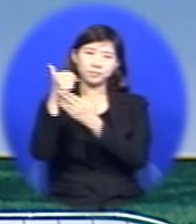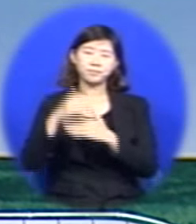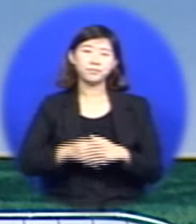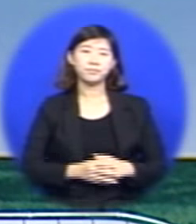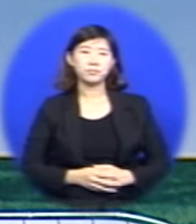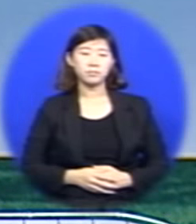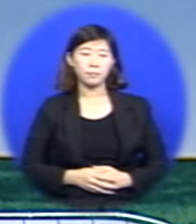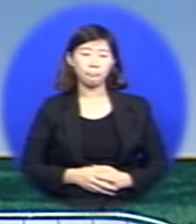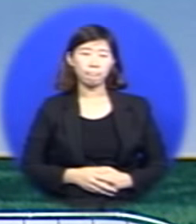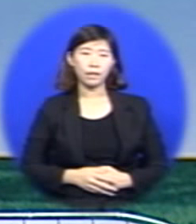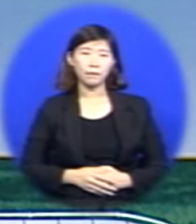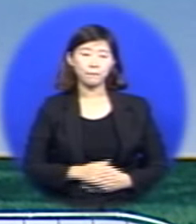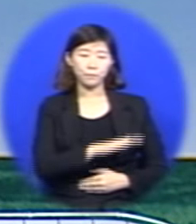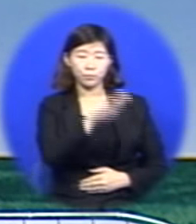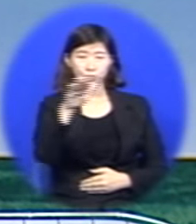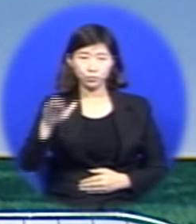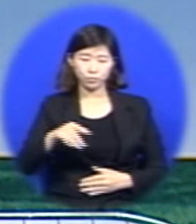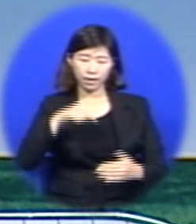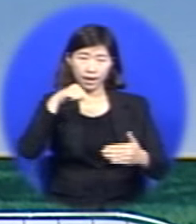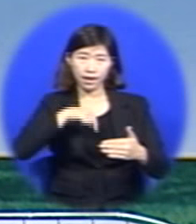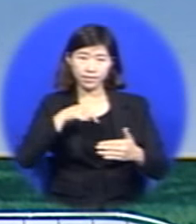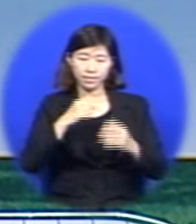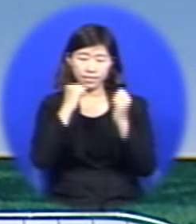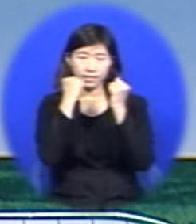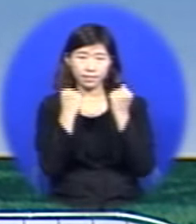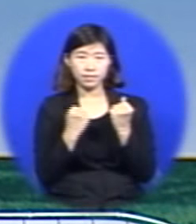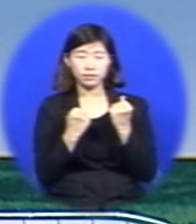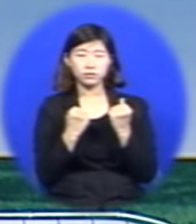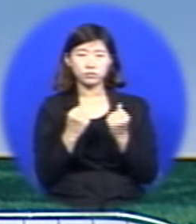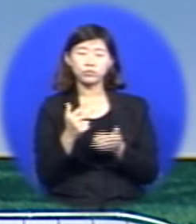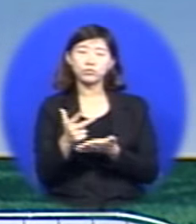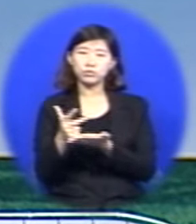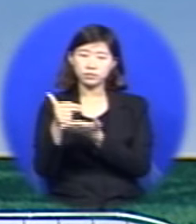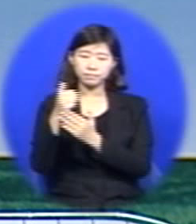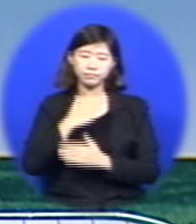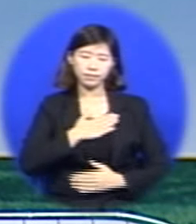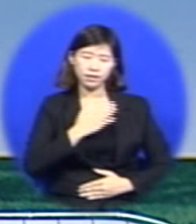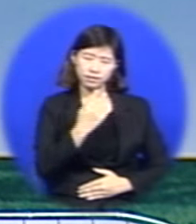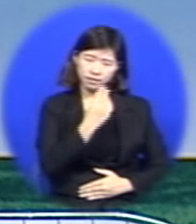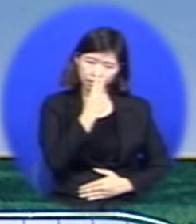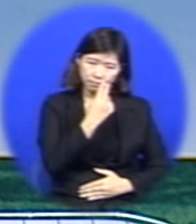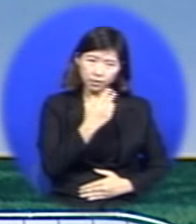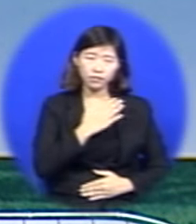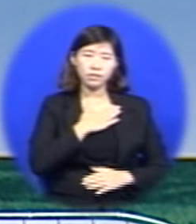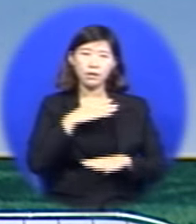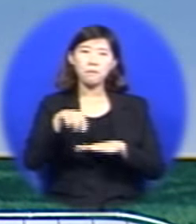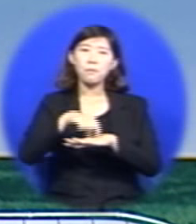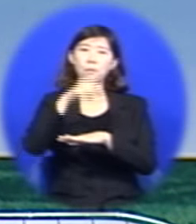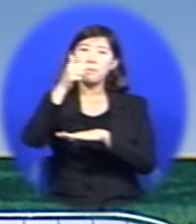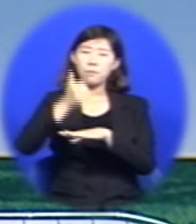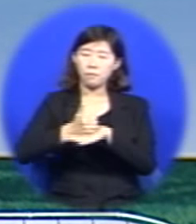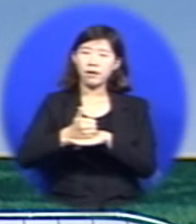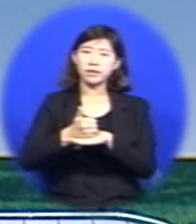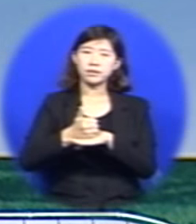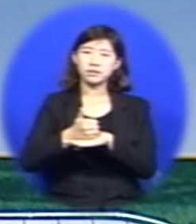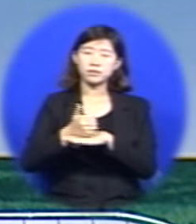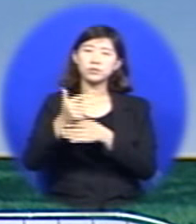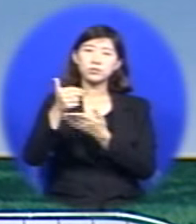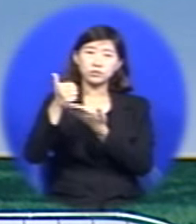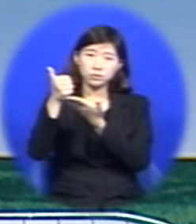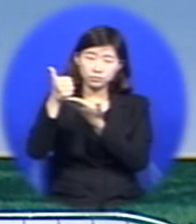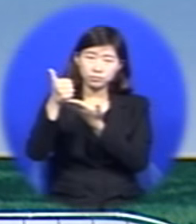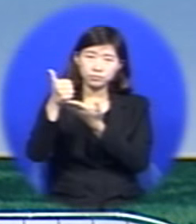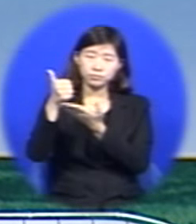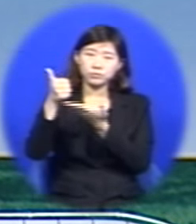우리 안에 계신 주님, 내 생명이시고 나의 왕이 되신 그분, 그분이 우리로